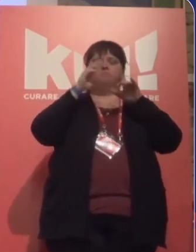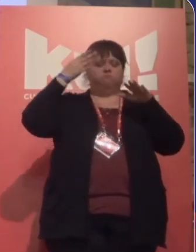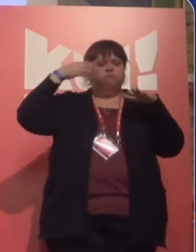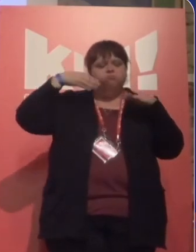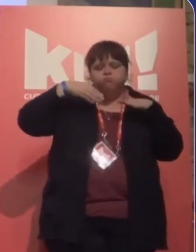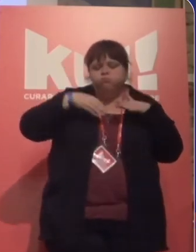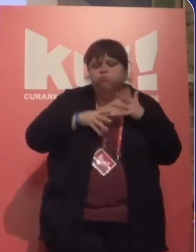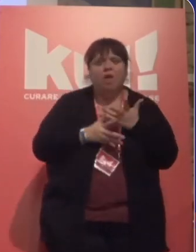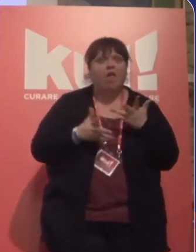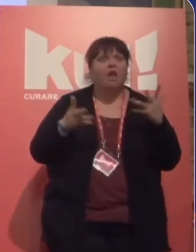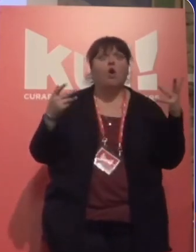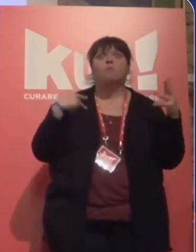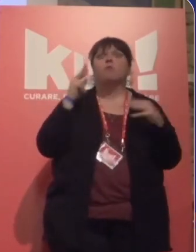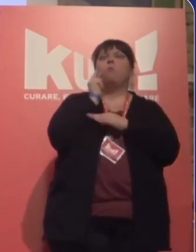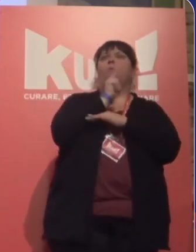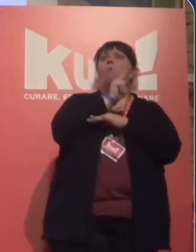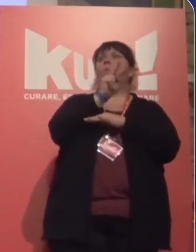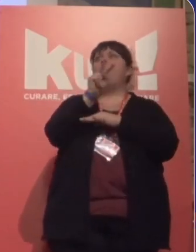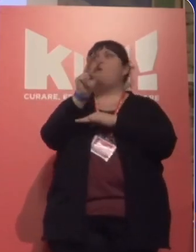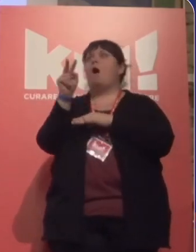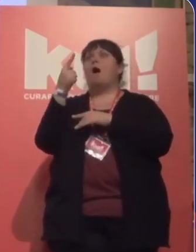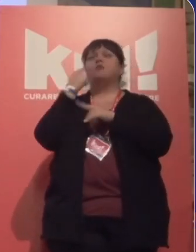da mascherine